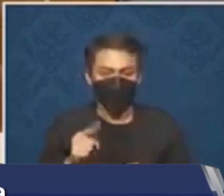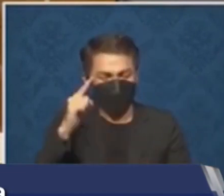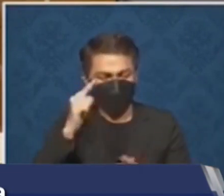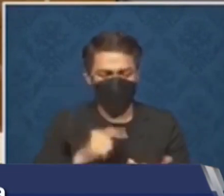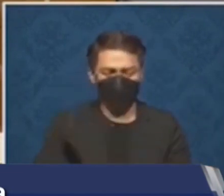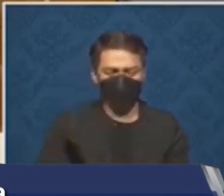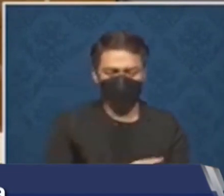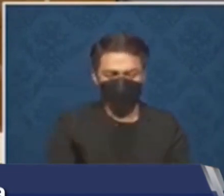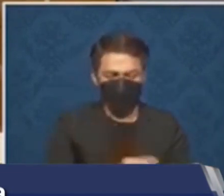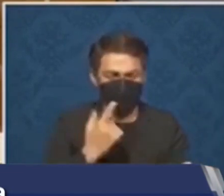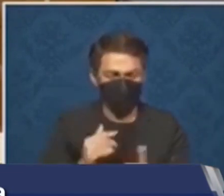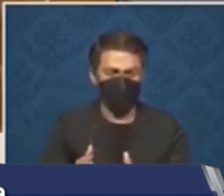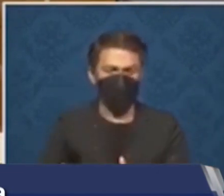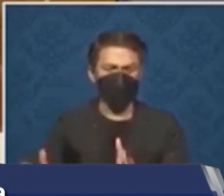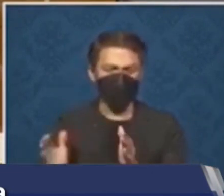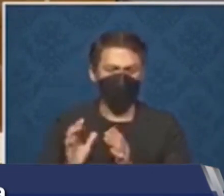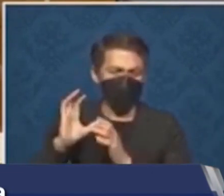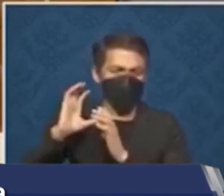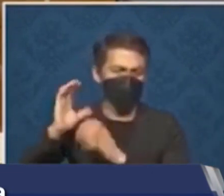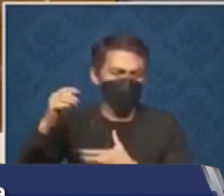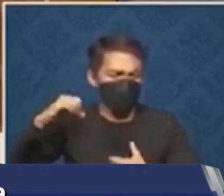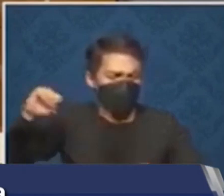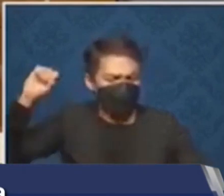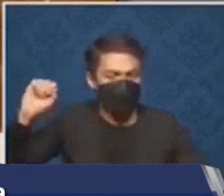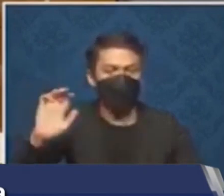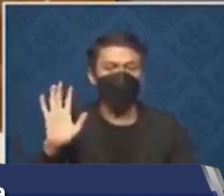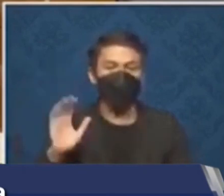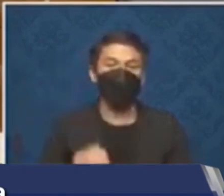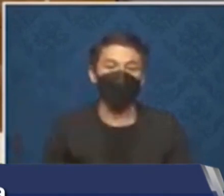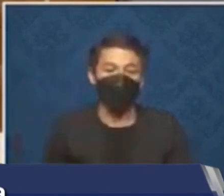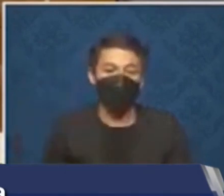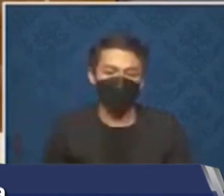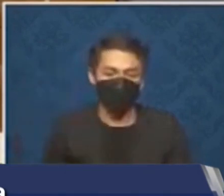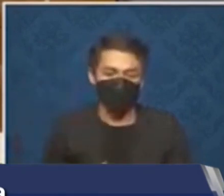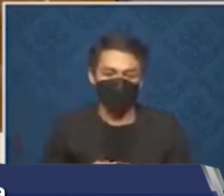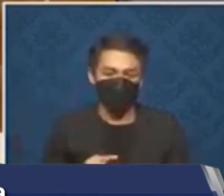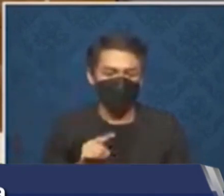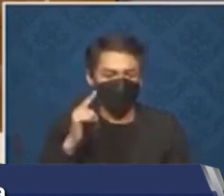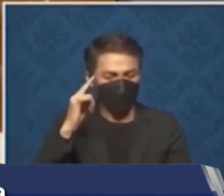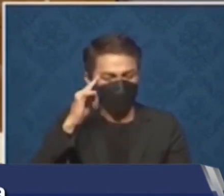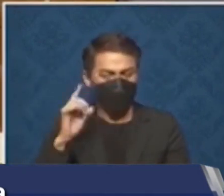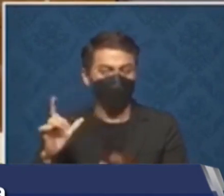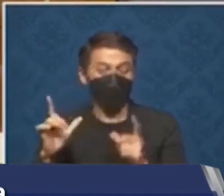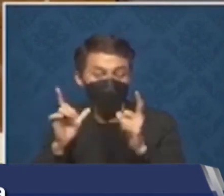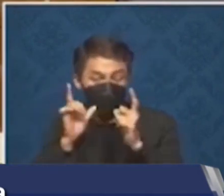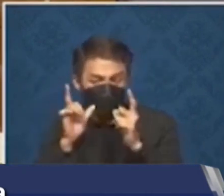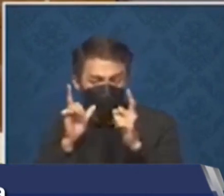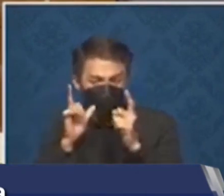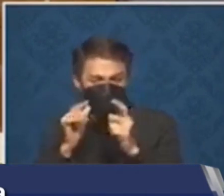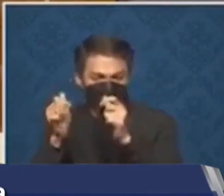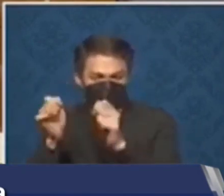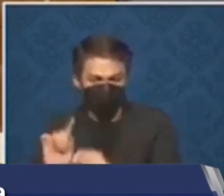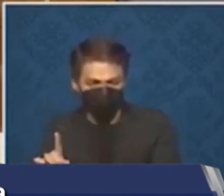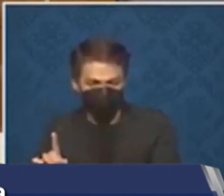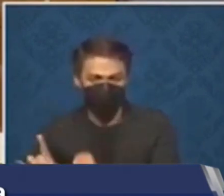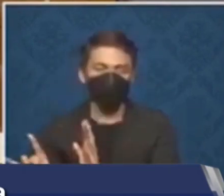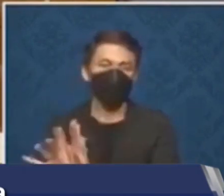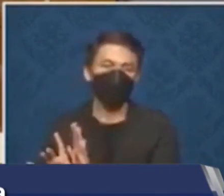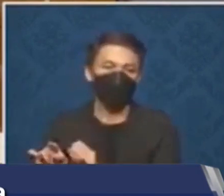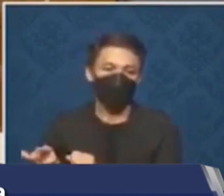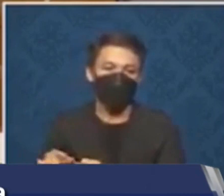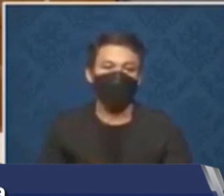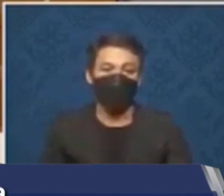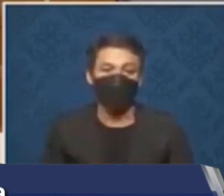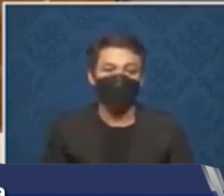แบบรามเกียรติหรอกนะแต่ท้ายสุดรามเกียรติก็รู้อยู่แล้วว่าทศกัณฐ์เป็นยังไงตอนท้ายอันนั้นคือข้อเท็จจริงนะ